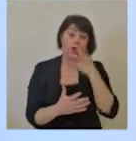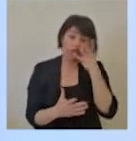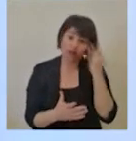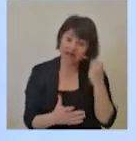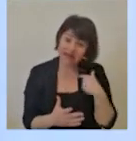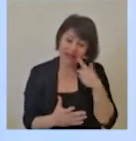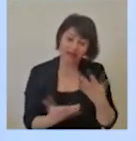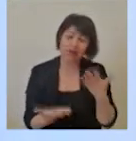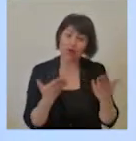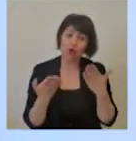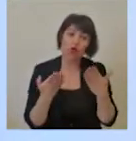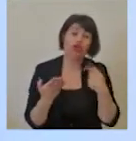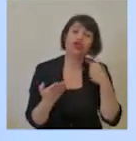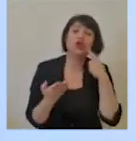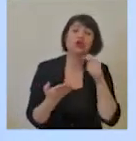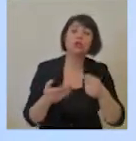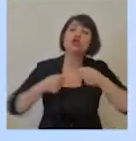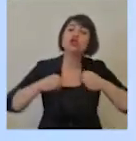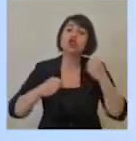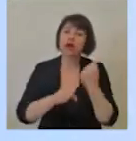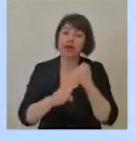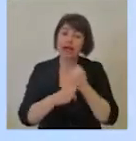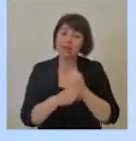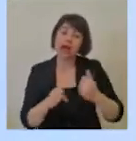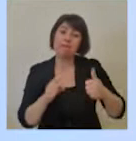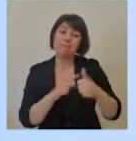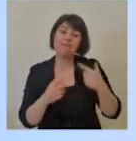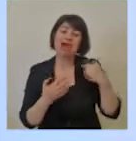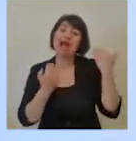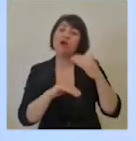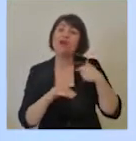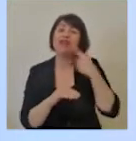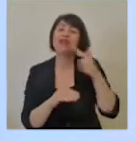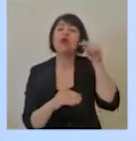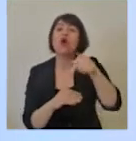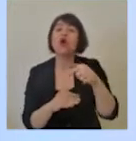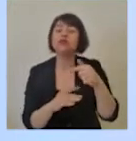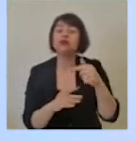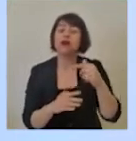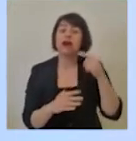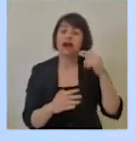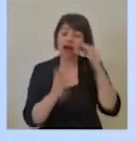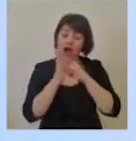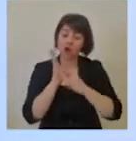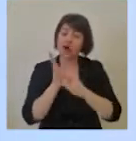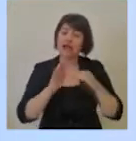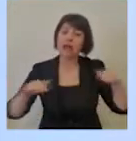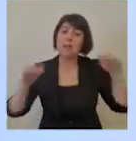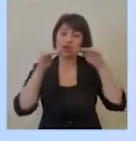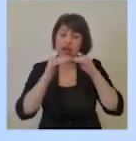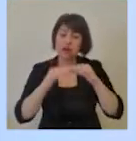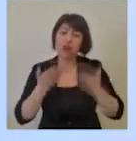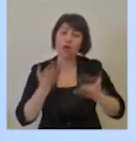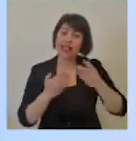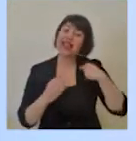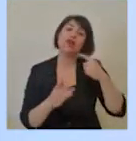شوية صور نمطية اللي بتتوارث وبتتطبق بسوق العمل بأول ثغرة خارقة لقوانين المساواة